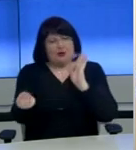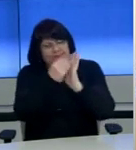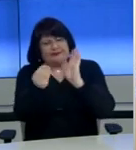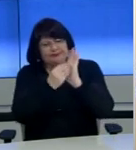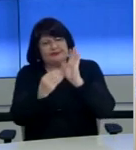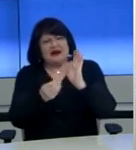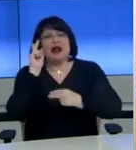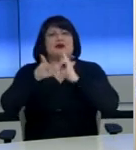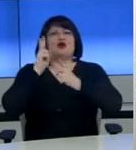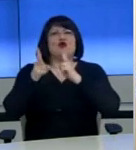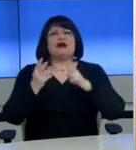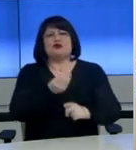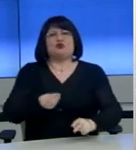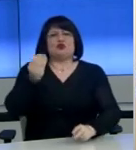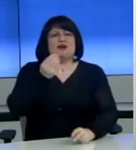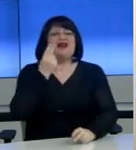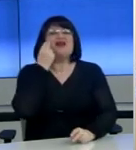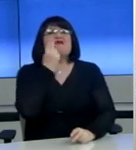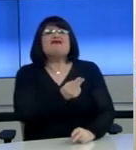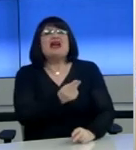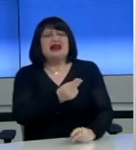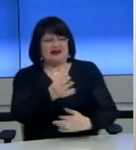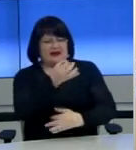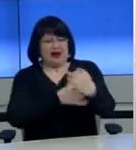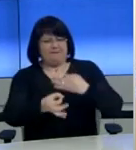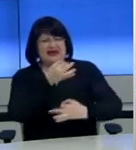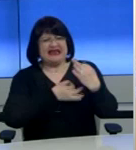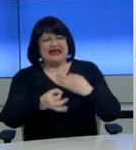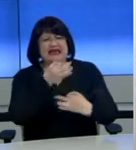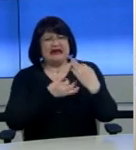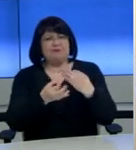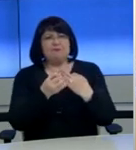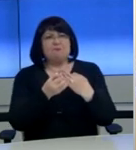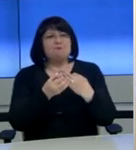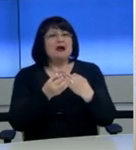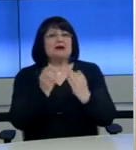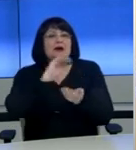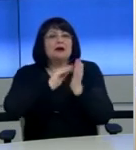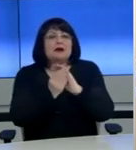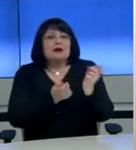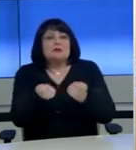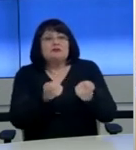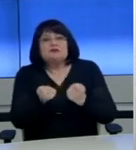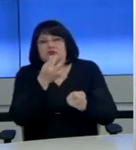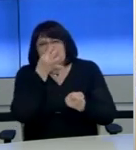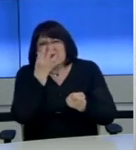αυταπόδεικτα σηματοδοτεί τη χρεοκοπία της ρητορικής σας περί δήθεν σκευωρίας στην υπόθεση Νοβάρτης.